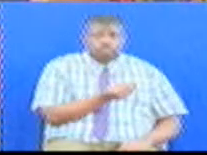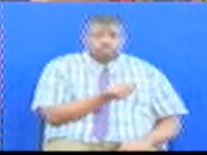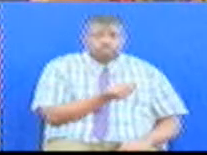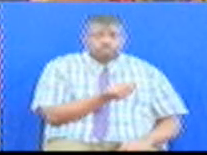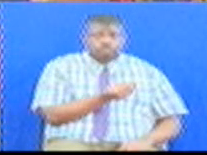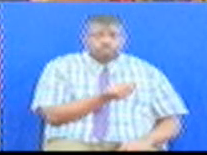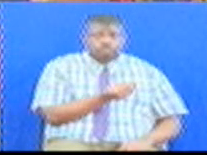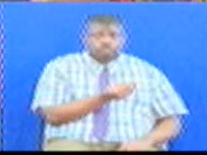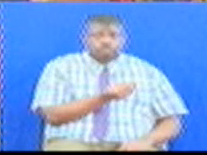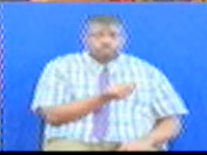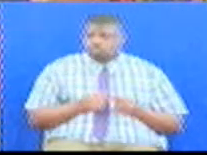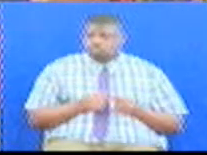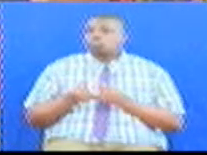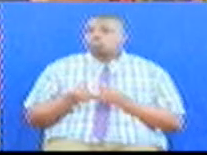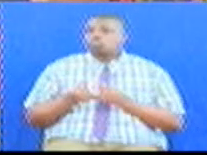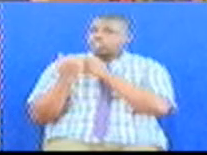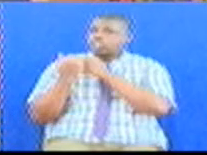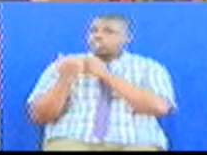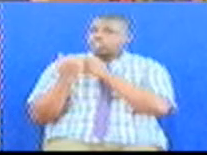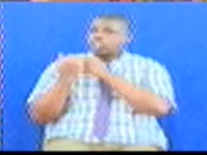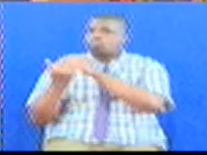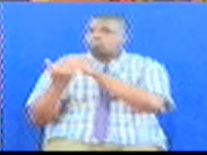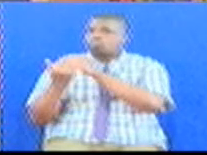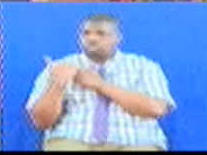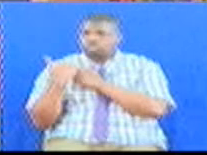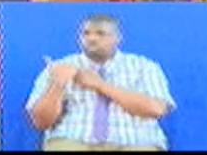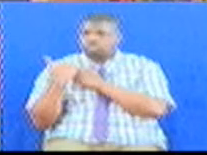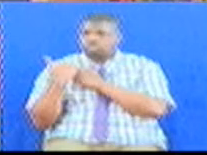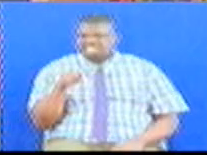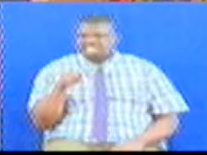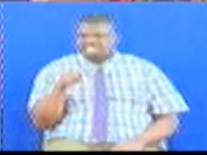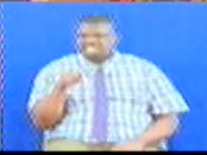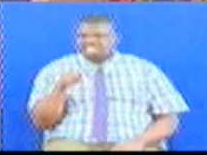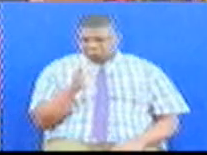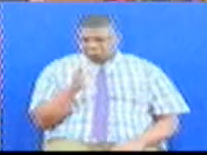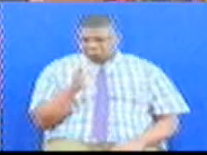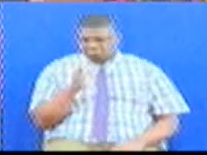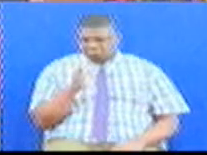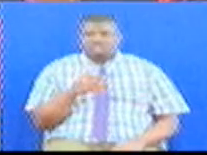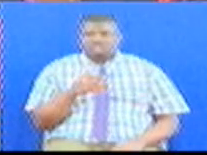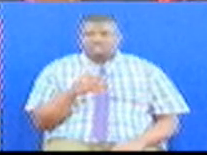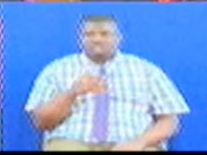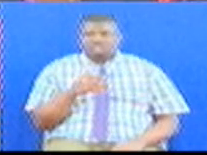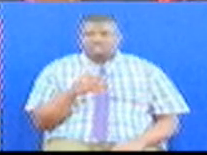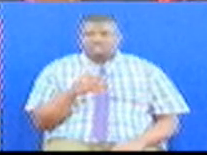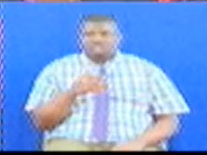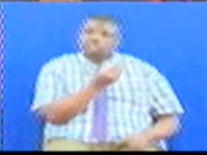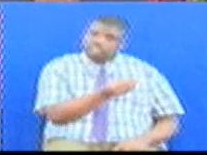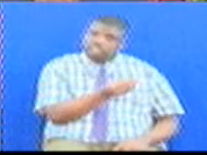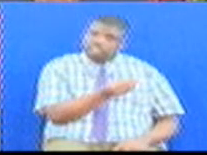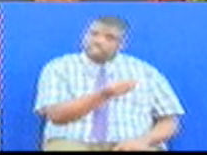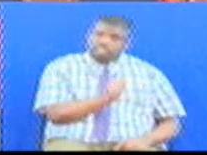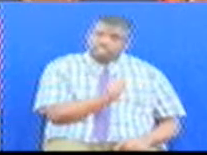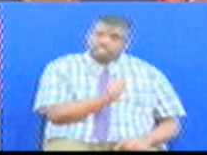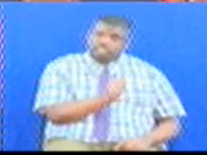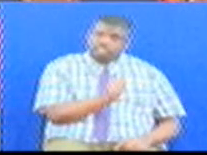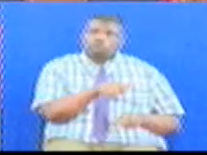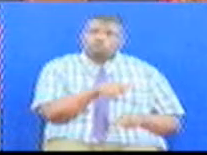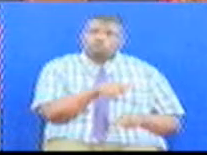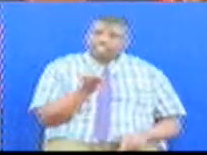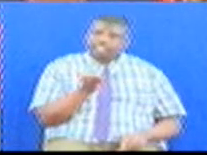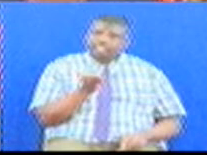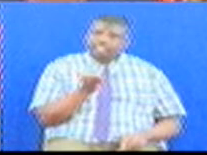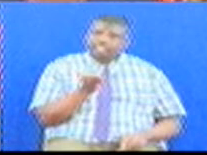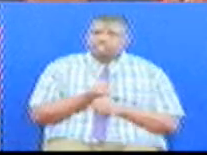sababu wako kutimiza majukumu yao, hapana, hii naona imekaa vibaya. Tuendelee kuwaendelee kushtakiwa na nyewe kama watu wengine wanavyofanyika,